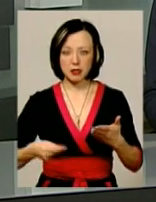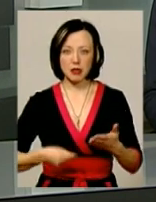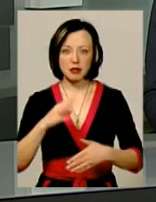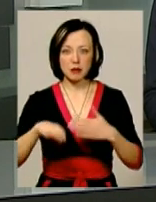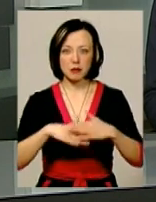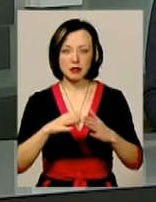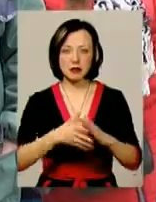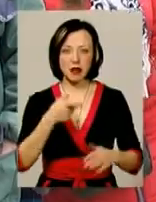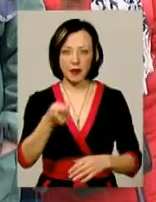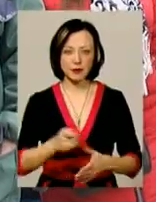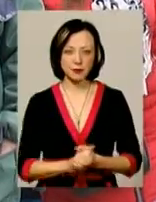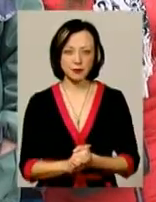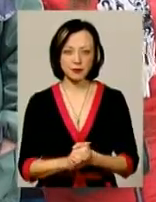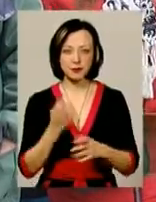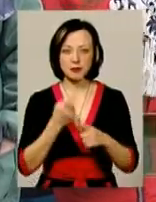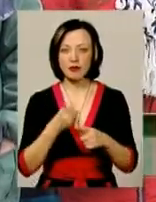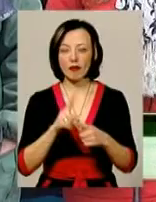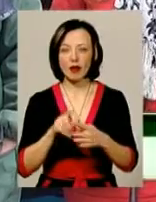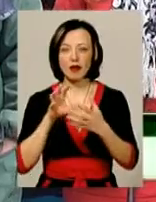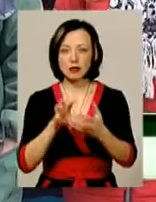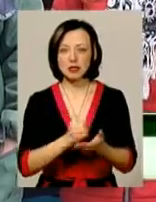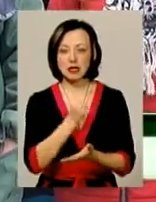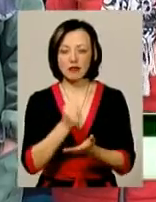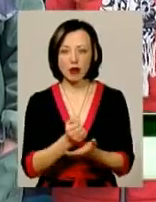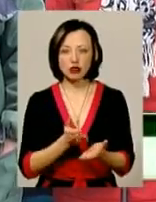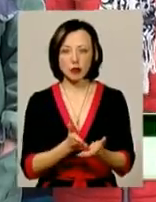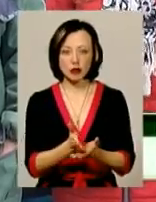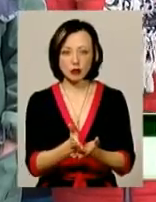заявою. Ці автобуси, які затверджені маршрути